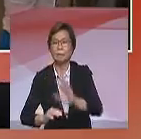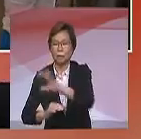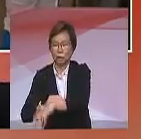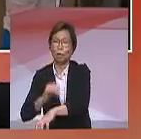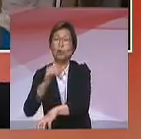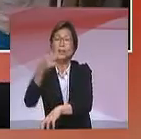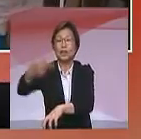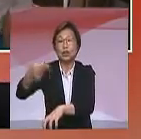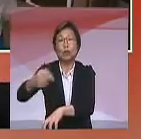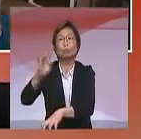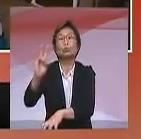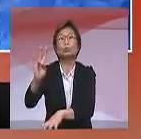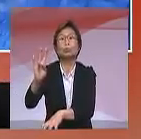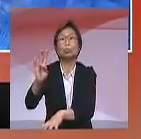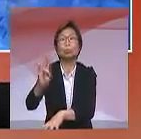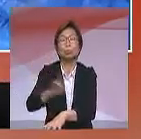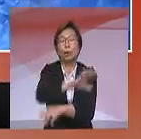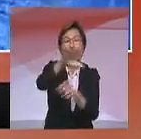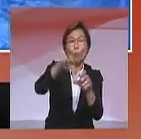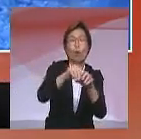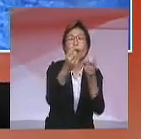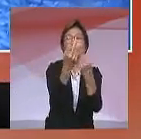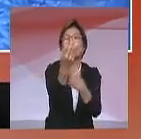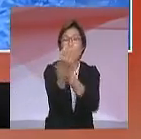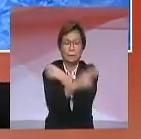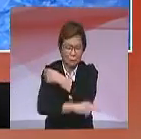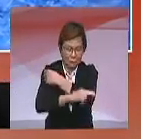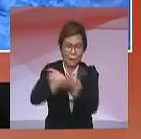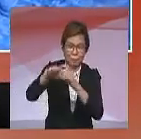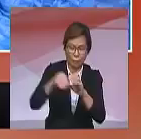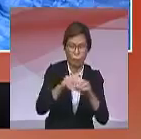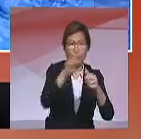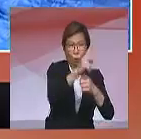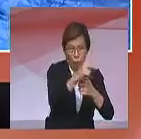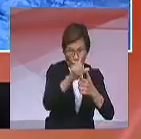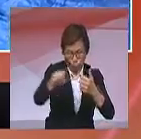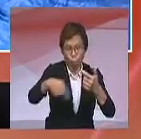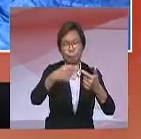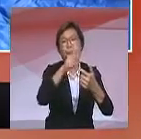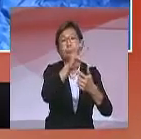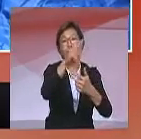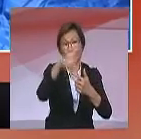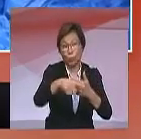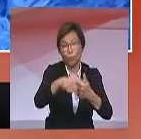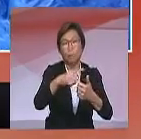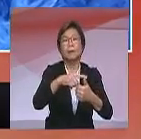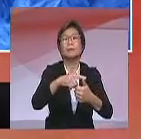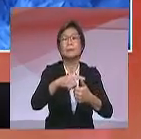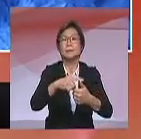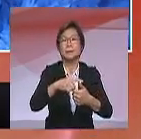hijau yang melibatkan 12 negeri termasuklah wilayah persekutuan. Antara negerinya